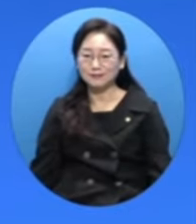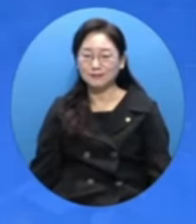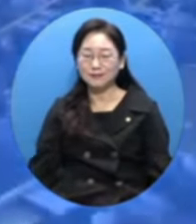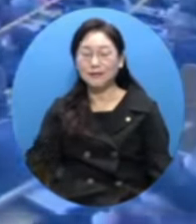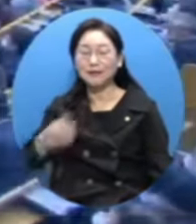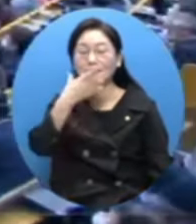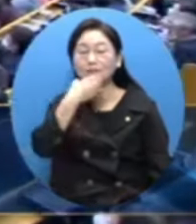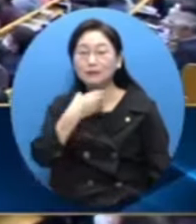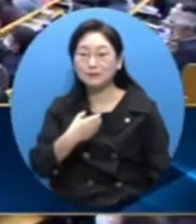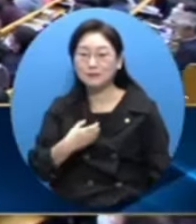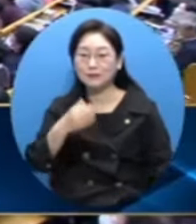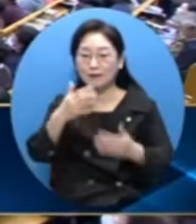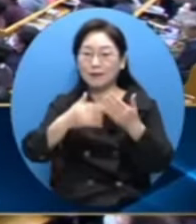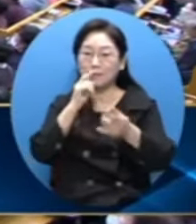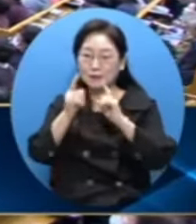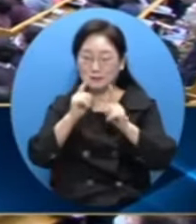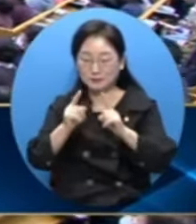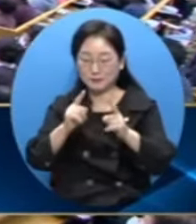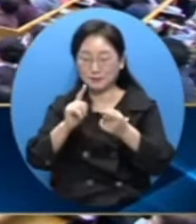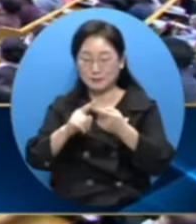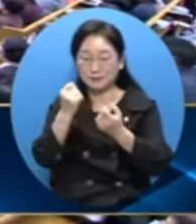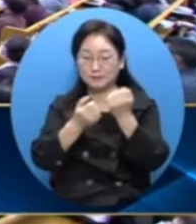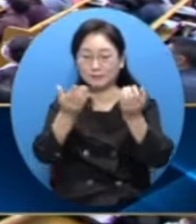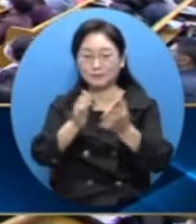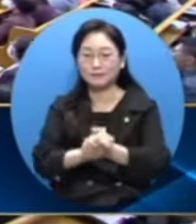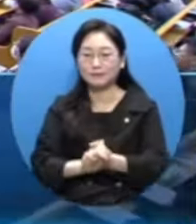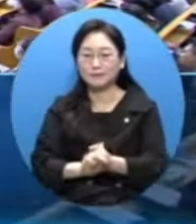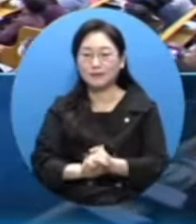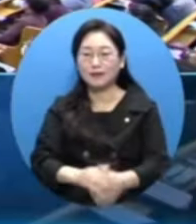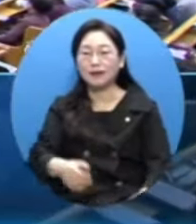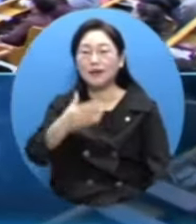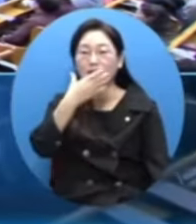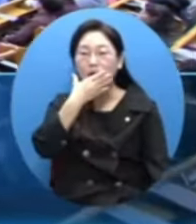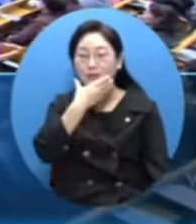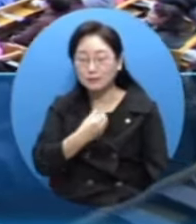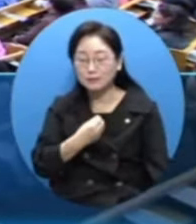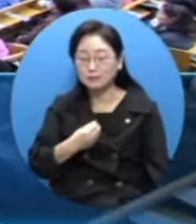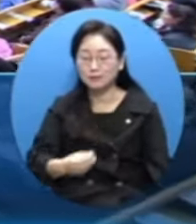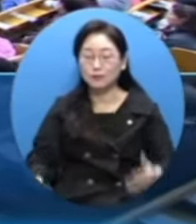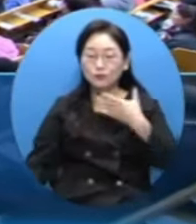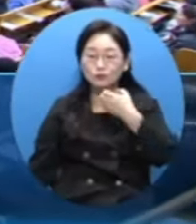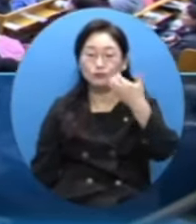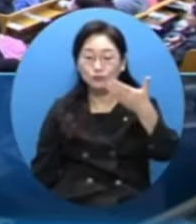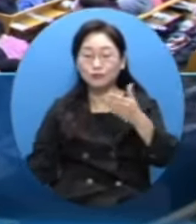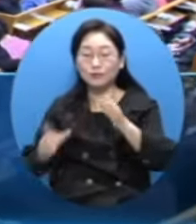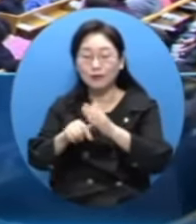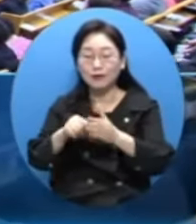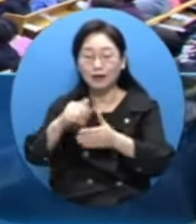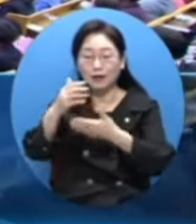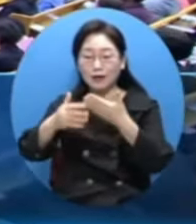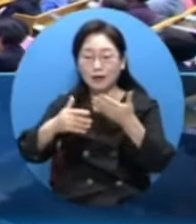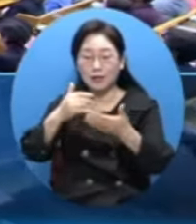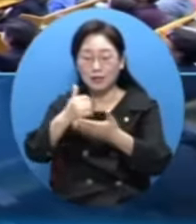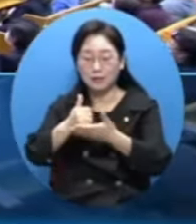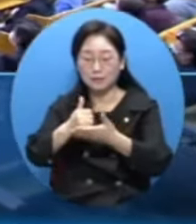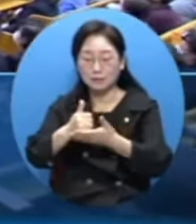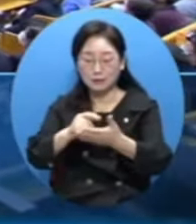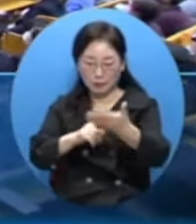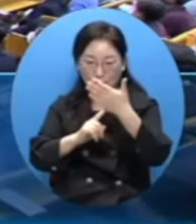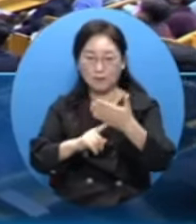아브라함이 기원 하나님의 말씀에 대해서 10장 1절을 말씀합니다. 아브라함이 99세 때 야훼께서 아브라함에게 나타나서 그에게 이르시되